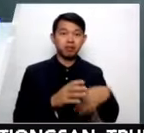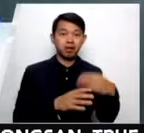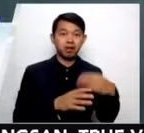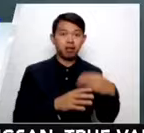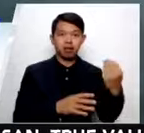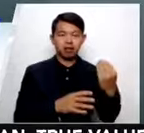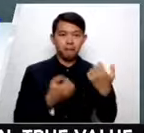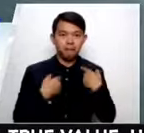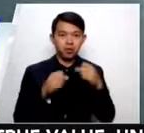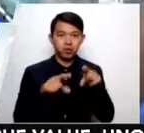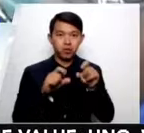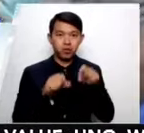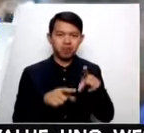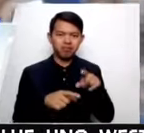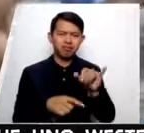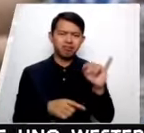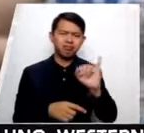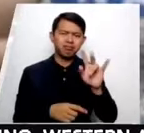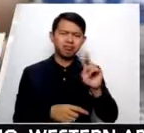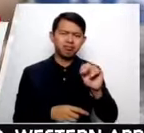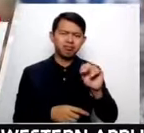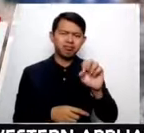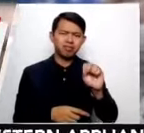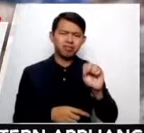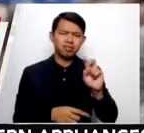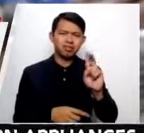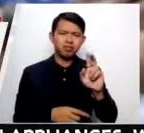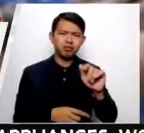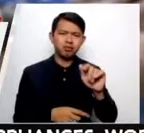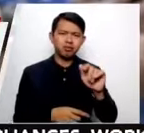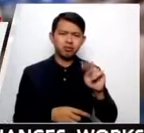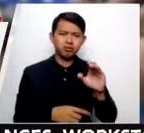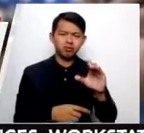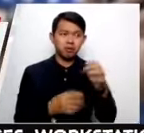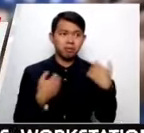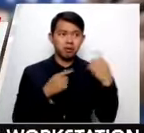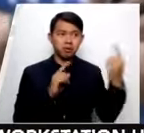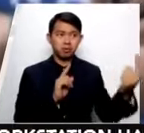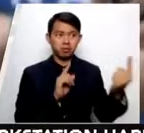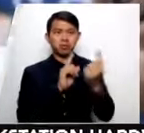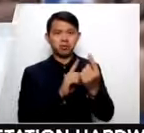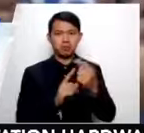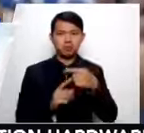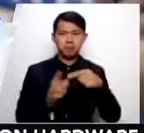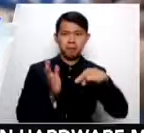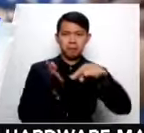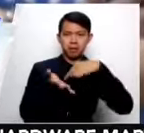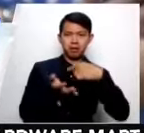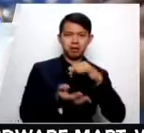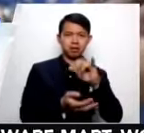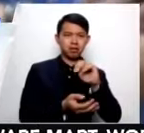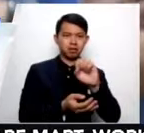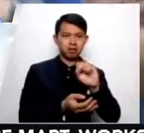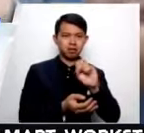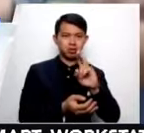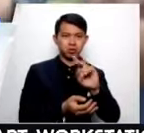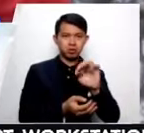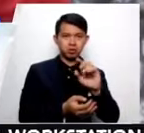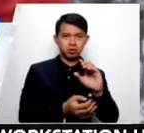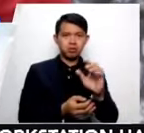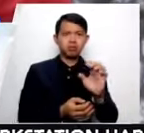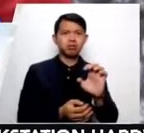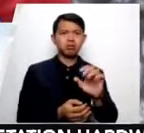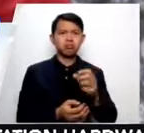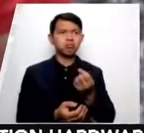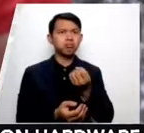sa kanya ng insurance. May sumalubong sa amin doon na magbayad daw kami insurance. Magkano? Ito, 50 pesos.